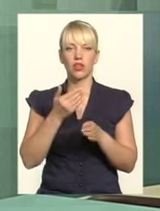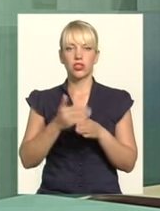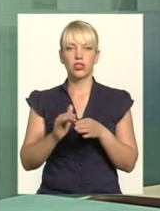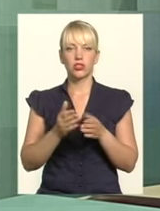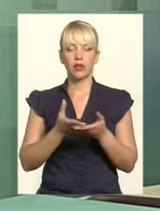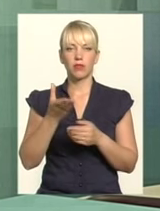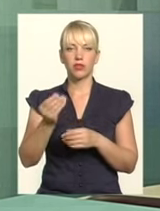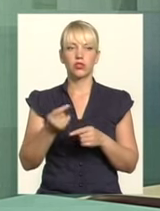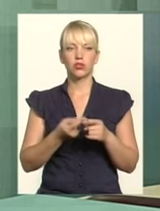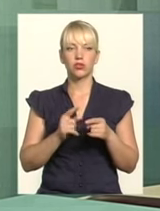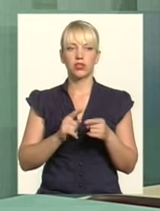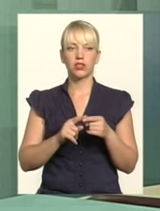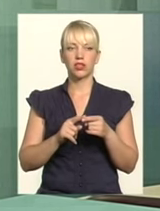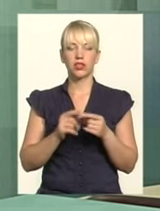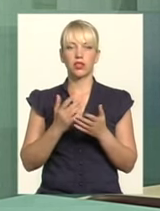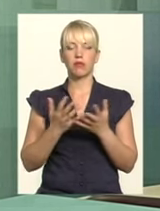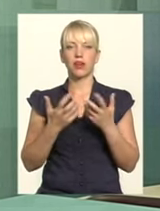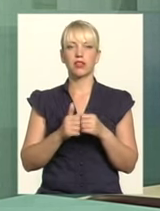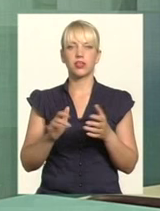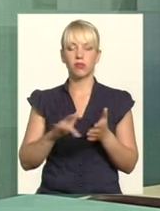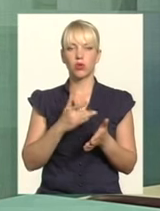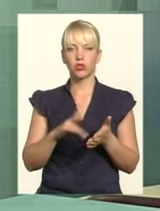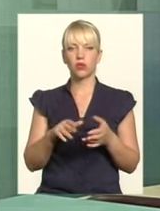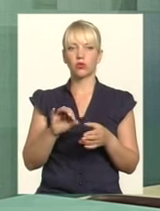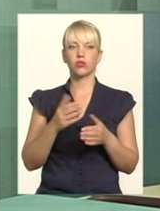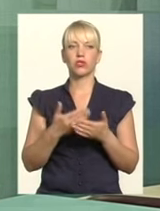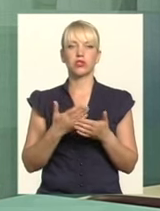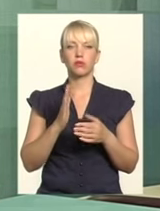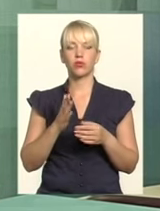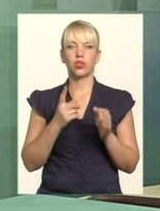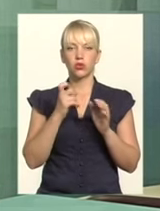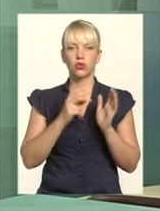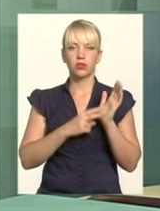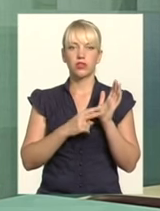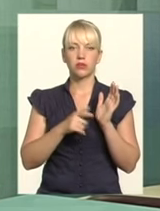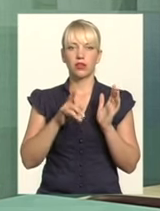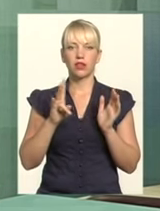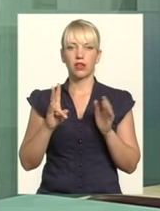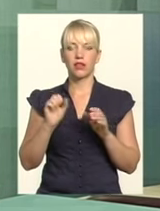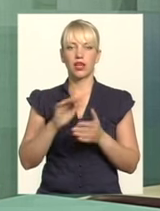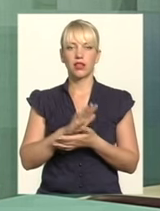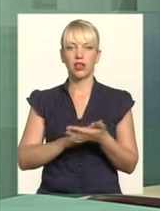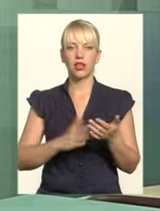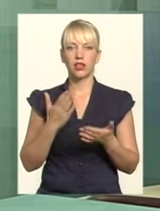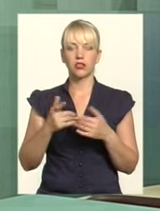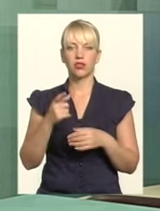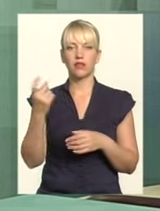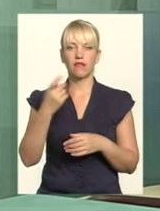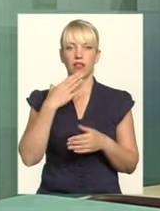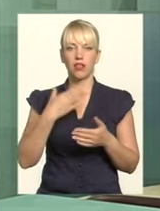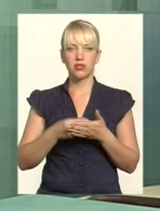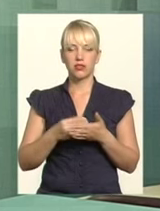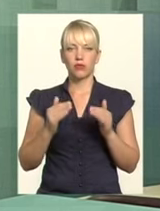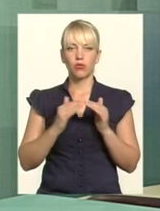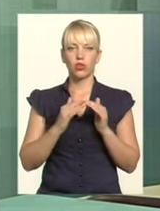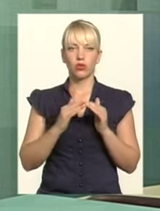одна. Тобто тут є механізм розрахунку, то це буде десь 170 гривень. Ну а далі, якщо це власний будинок,